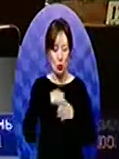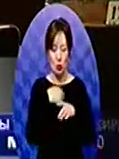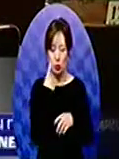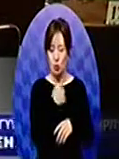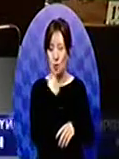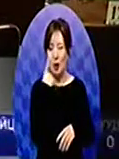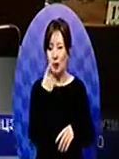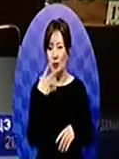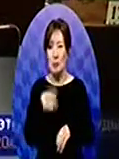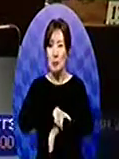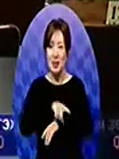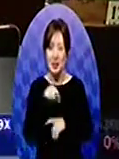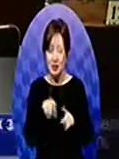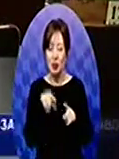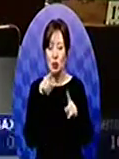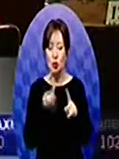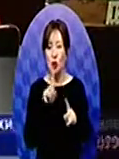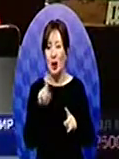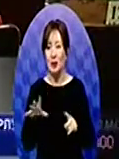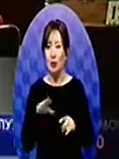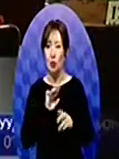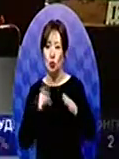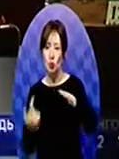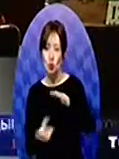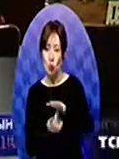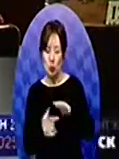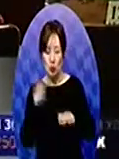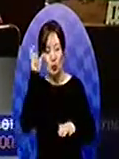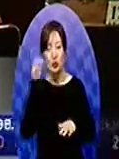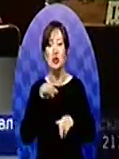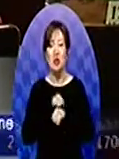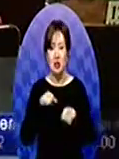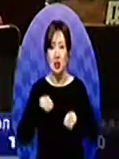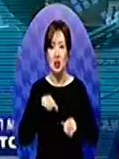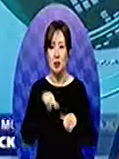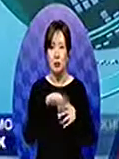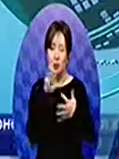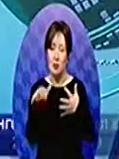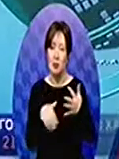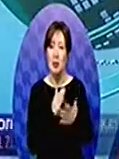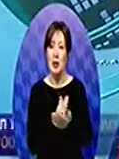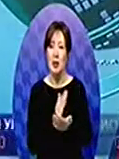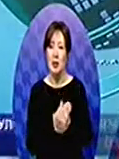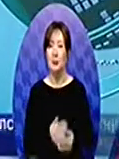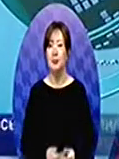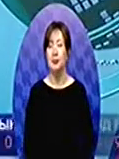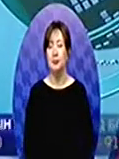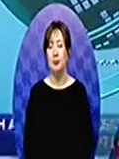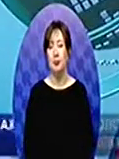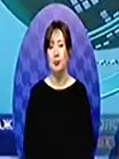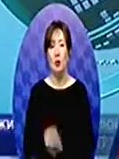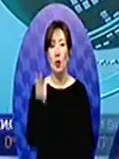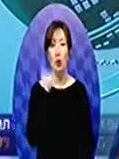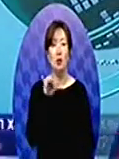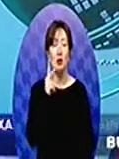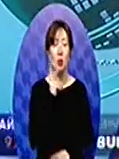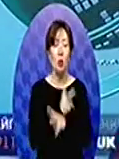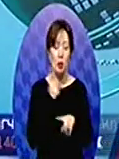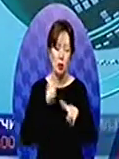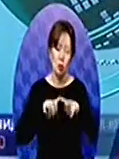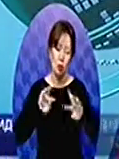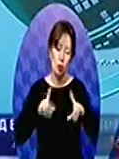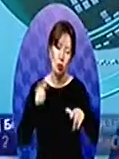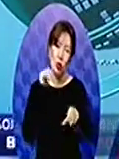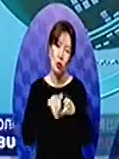нь мэрэгжлийн, 115 нь суурь боловсролтой иргэд байна. Сэтгэлийн мэдчилгээ. Үндсэн хуульд нэмэлт өөрчлөлт оруулах